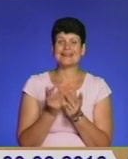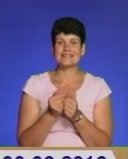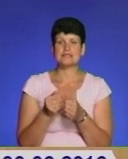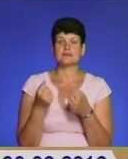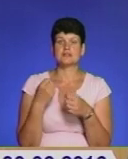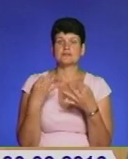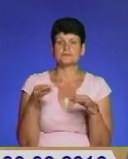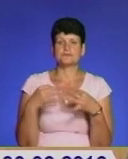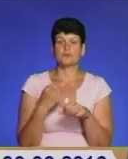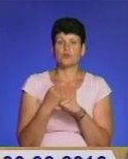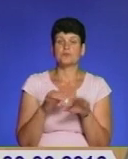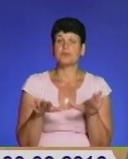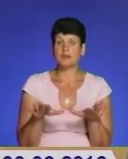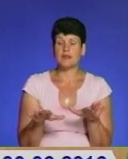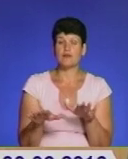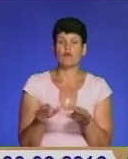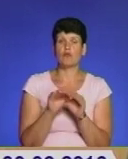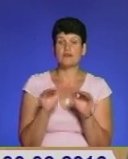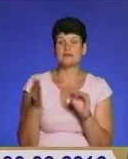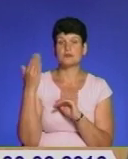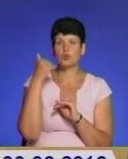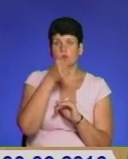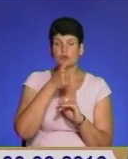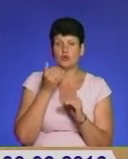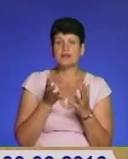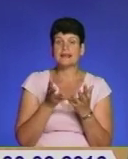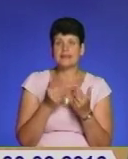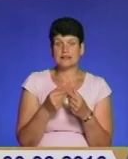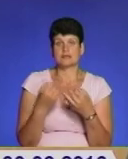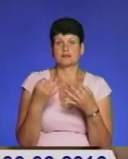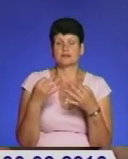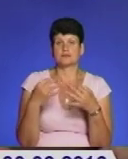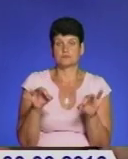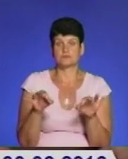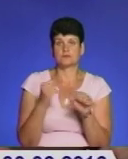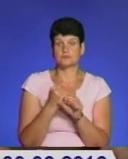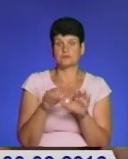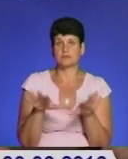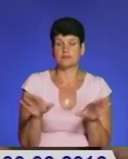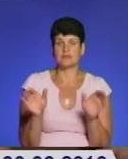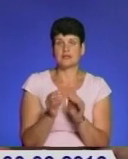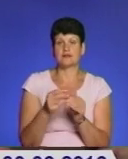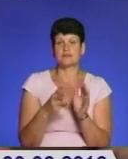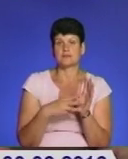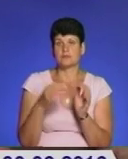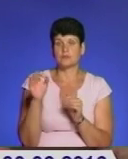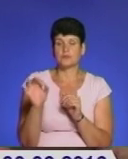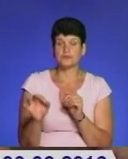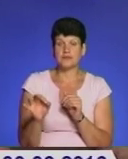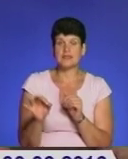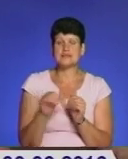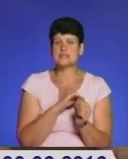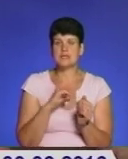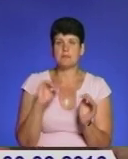Порівняно з минулим роком кількість вакансій зменшилася на 14%. За даними статистики, найбільше претендентів на